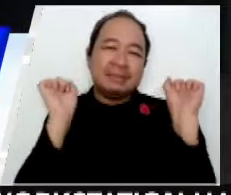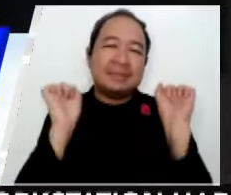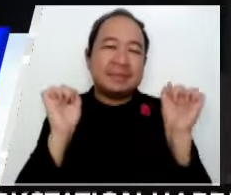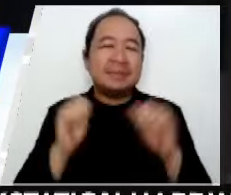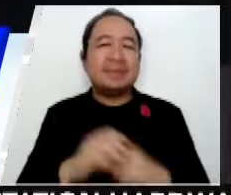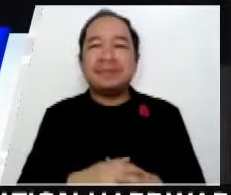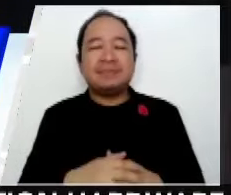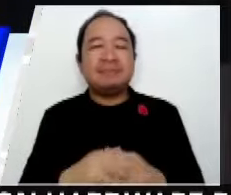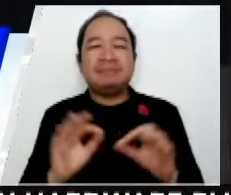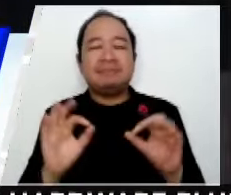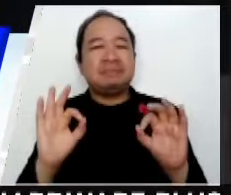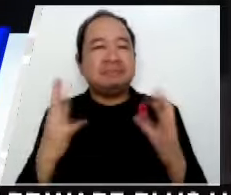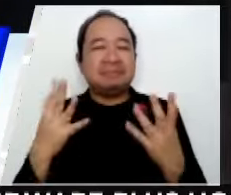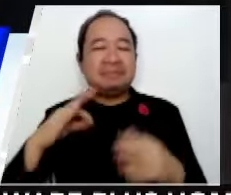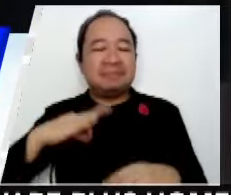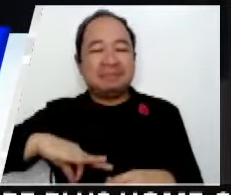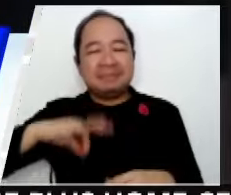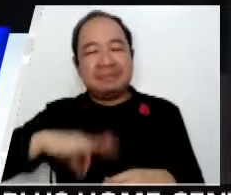kita.